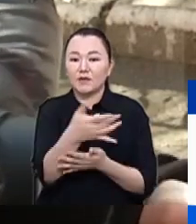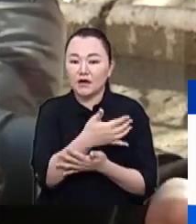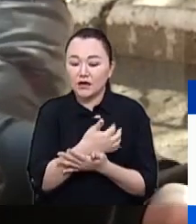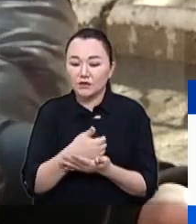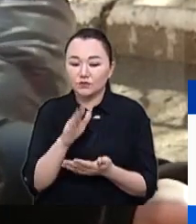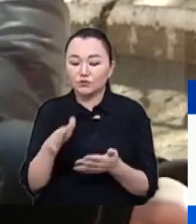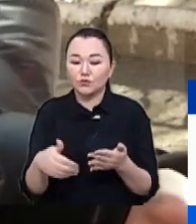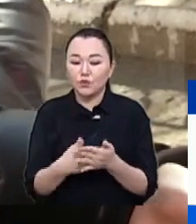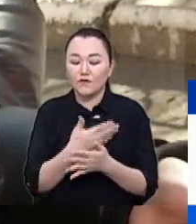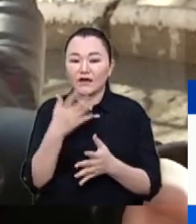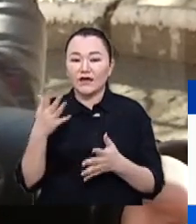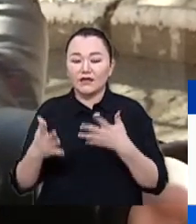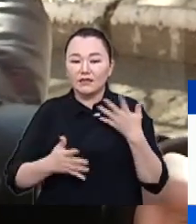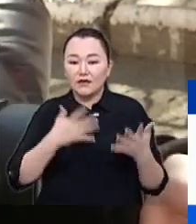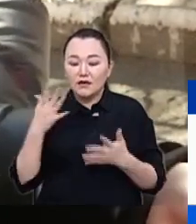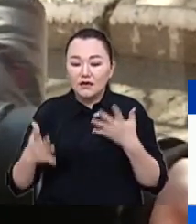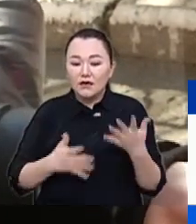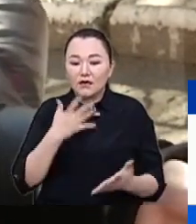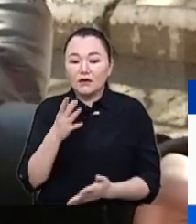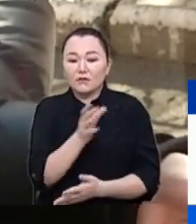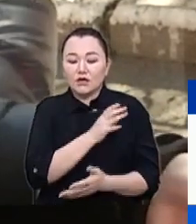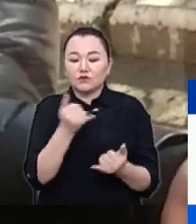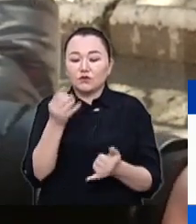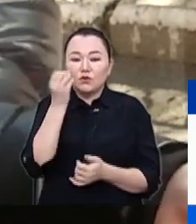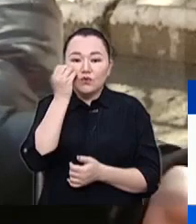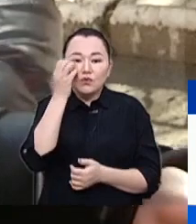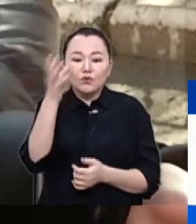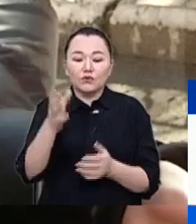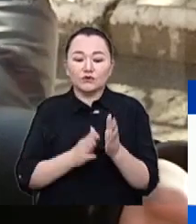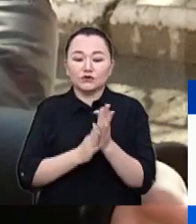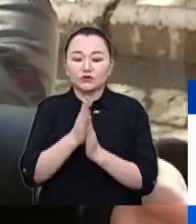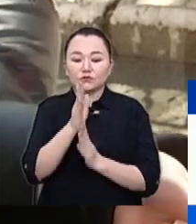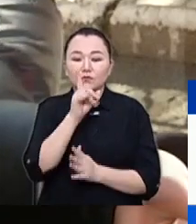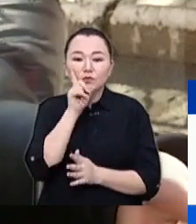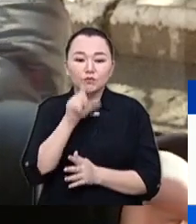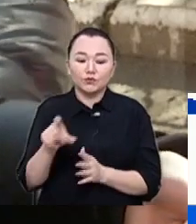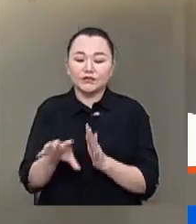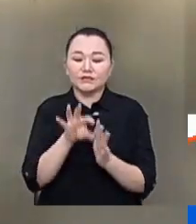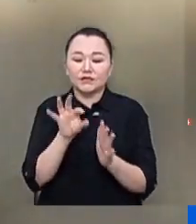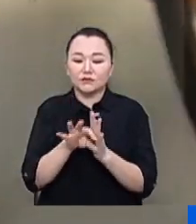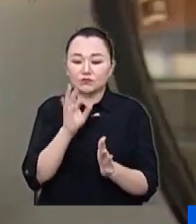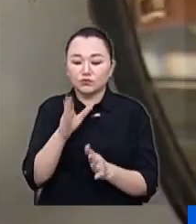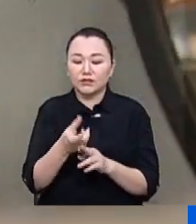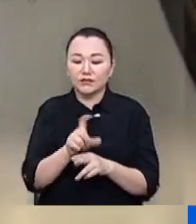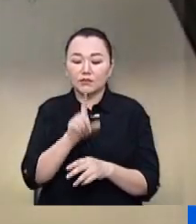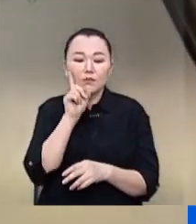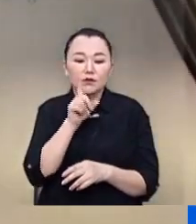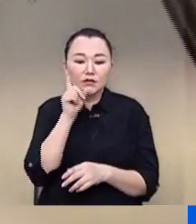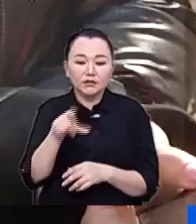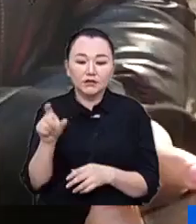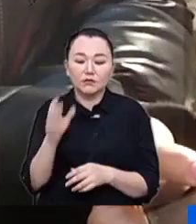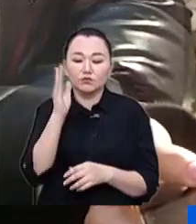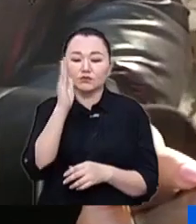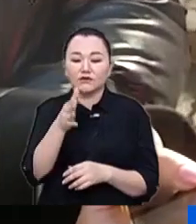Жаңа энергиясы мол. Бүгінгі күннің білімі мен өскен жастар сайланып атыр. Осы жастарымыз